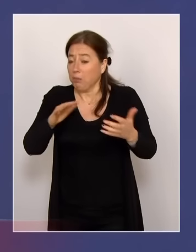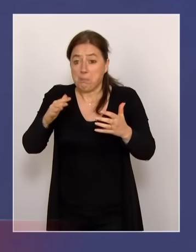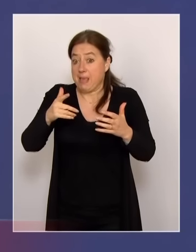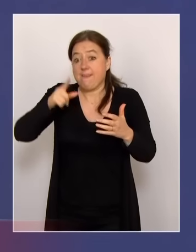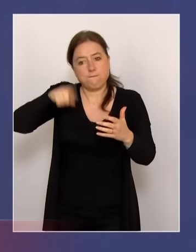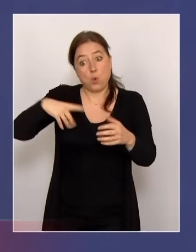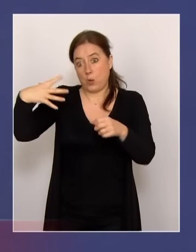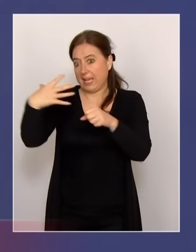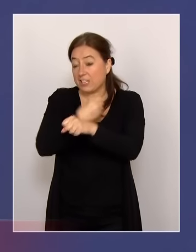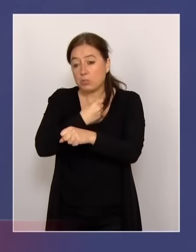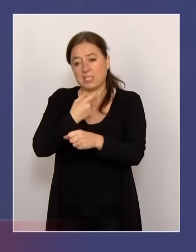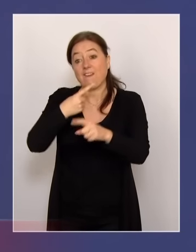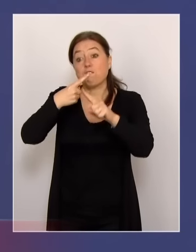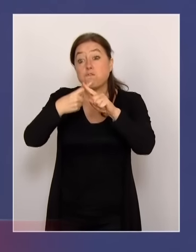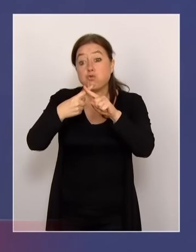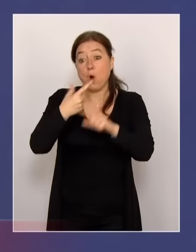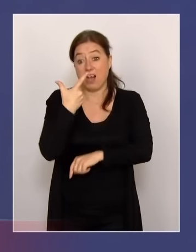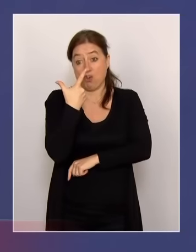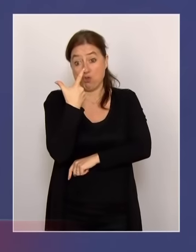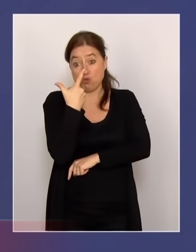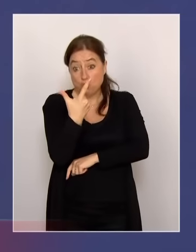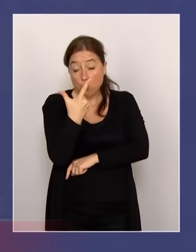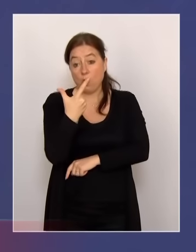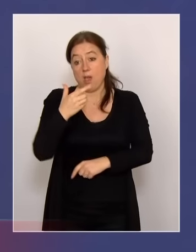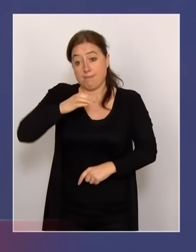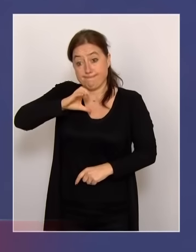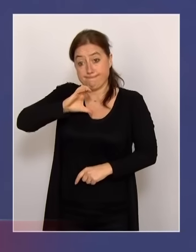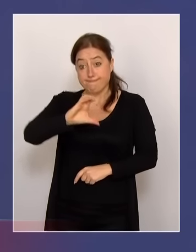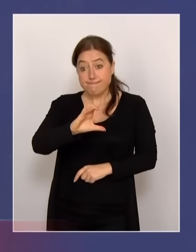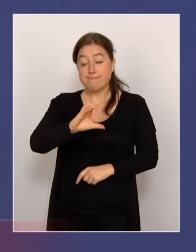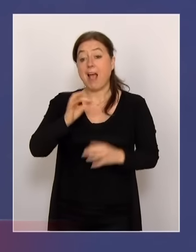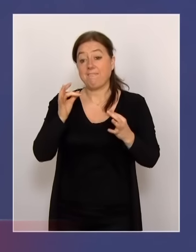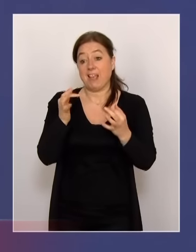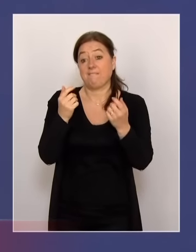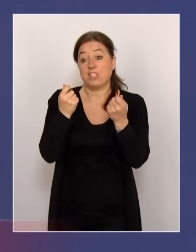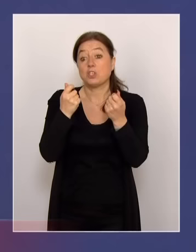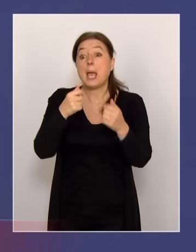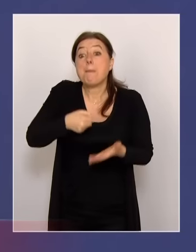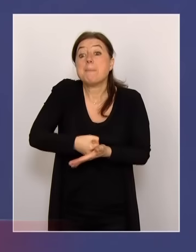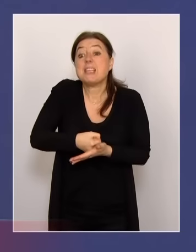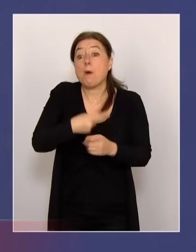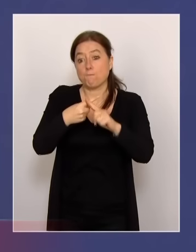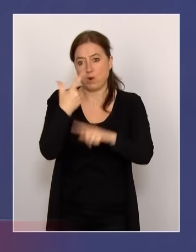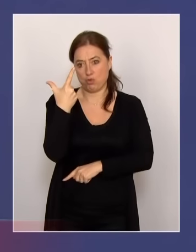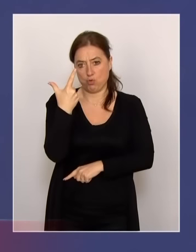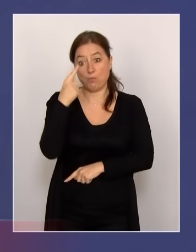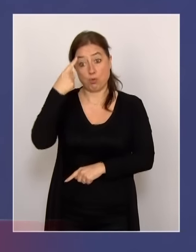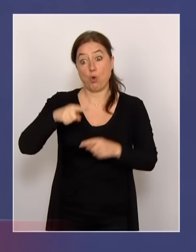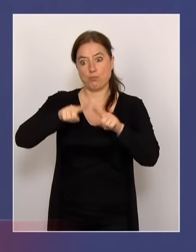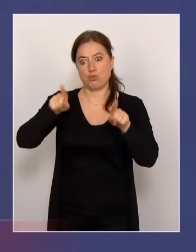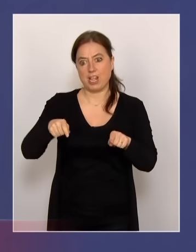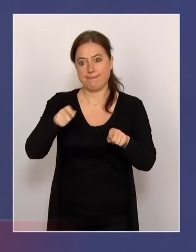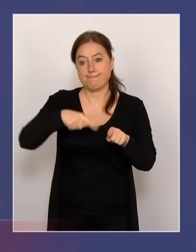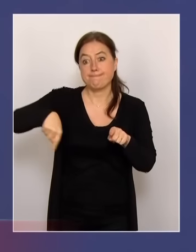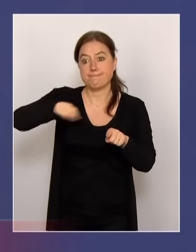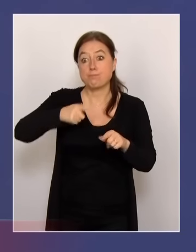réussir à doubler la capacité d'action financière de notre Europe. Au moins la doubler en budgétaire. Et donc il nous faut,